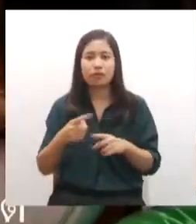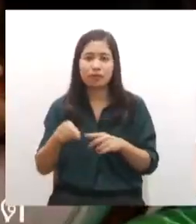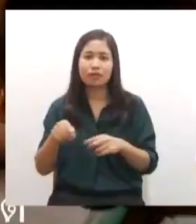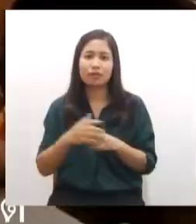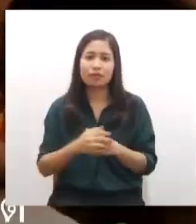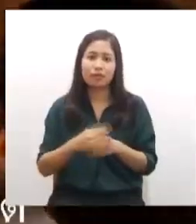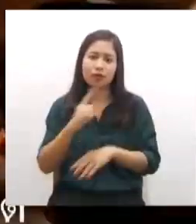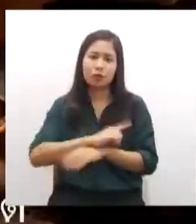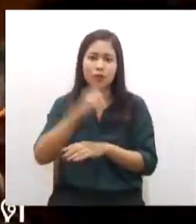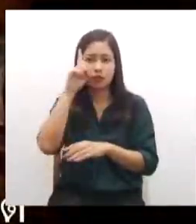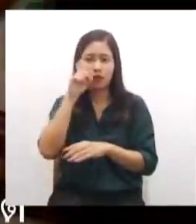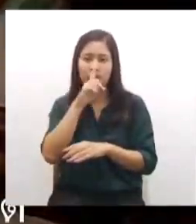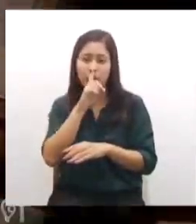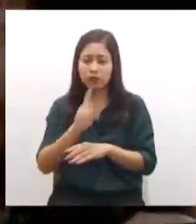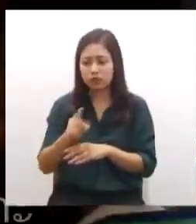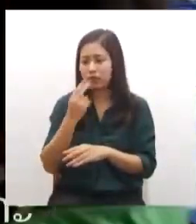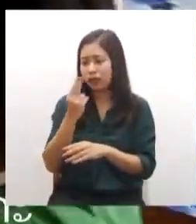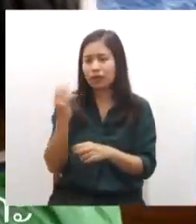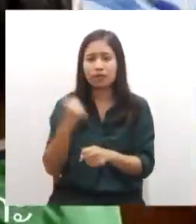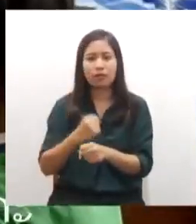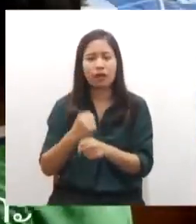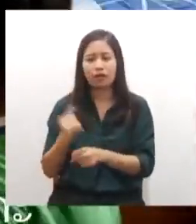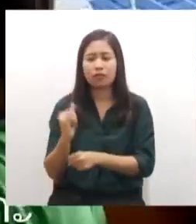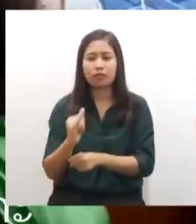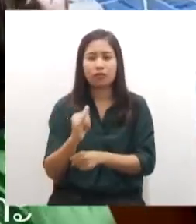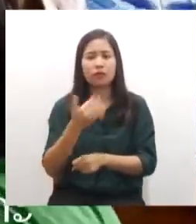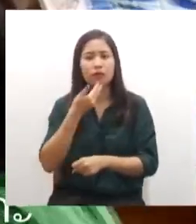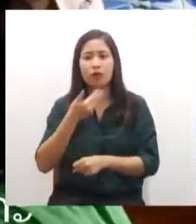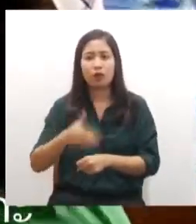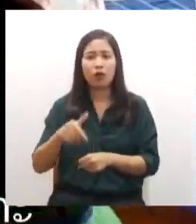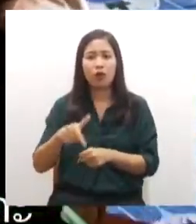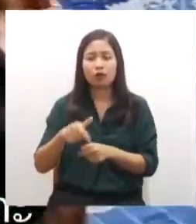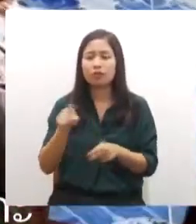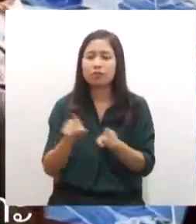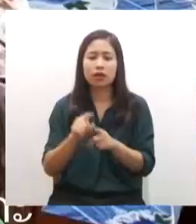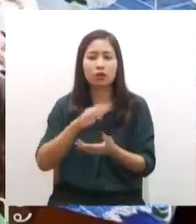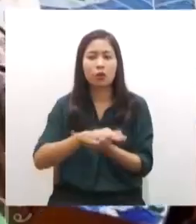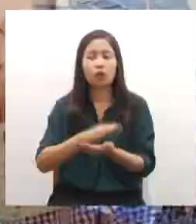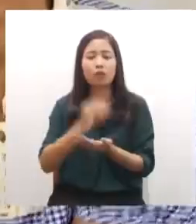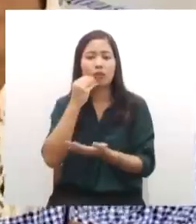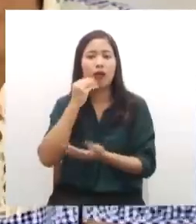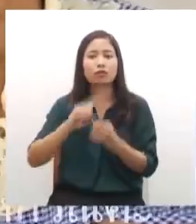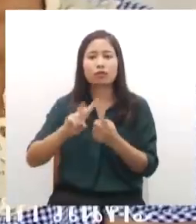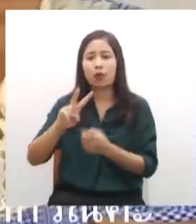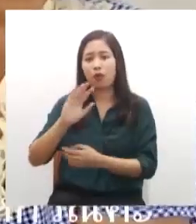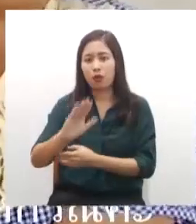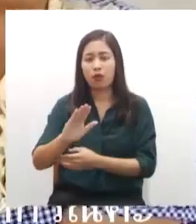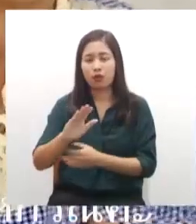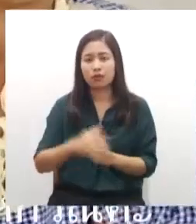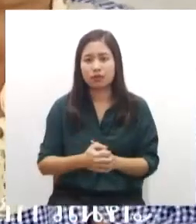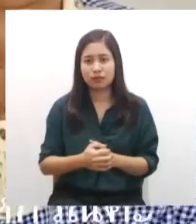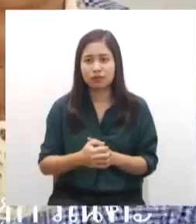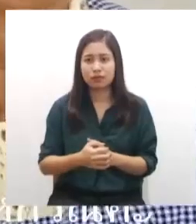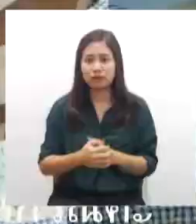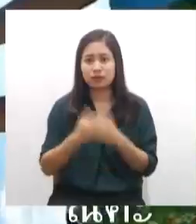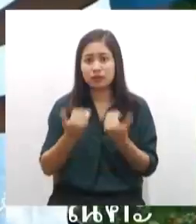าร์อาทิตย์ท่านก็ยังมาทำงานอยู่ตลอดท่านใช้ชีวิตอยู่ที่โรงเรียนเสมือนบ้านหลังที่สองของท่านค่ะคุณครูท่าน